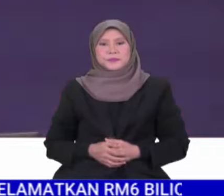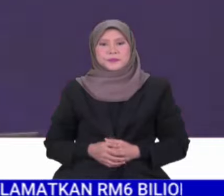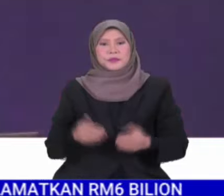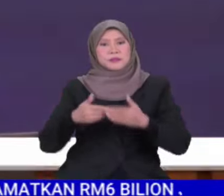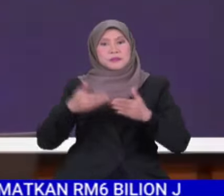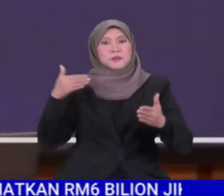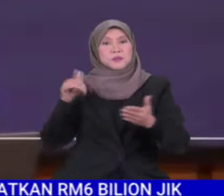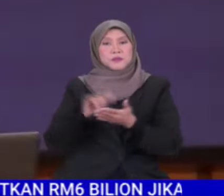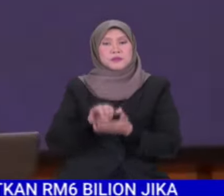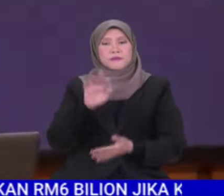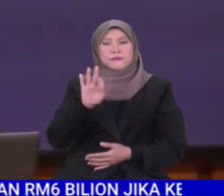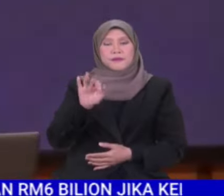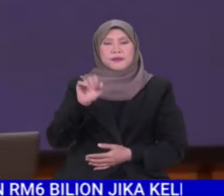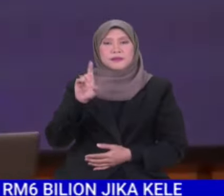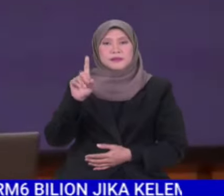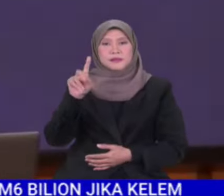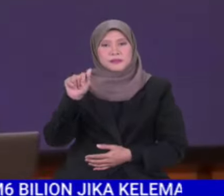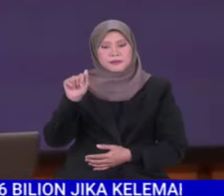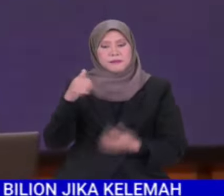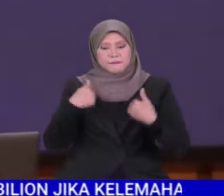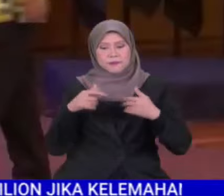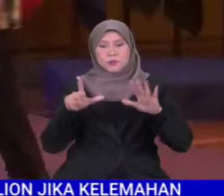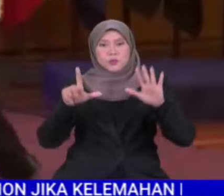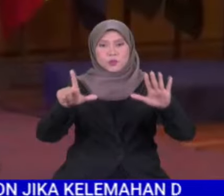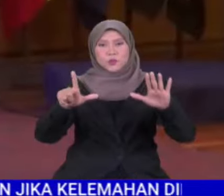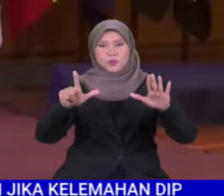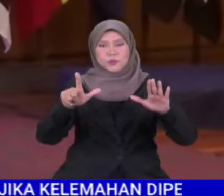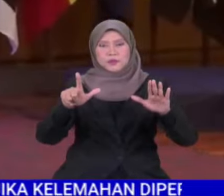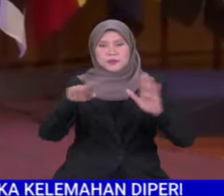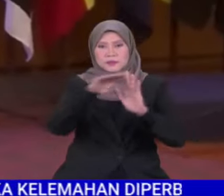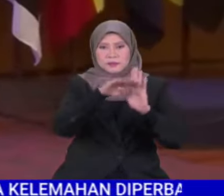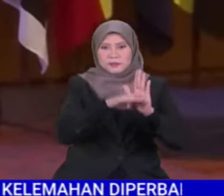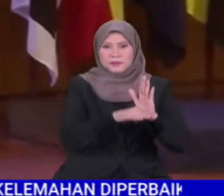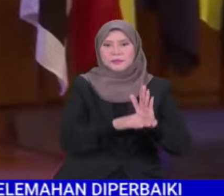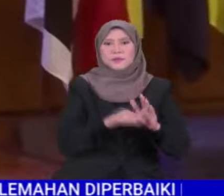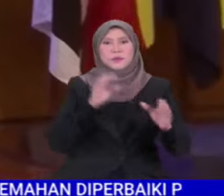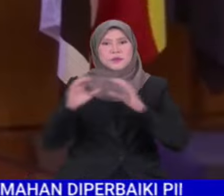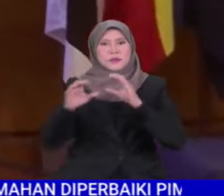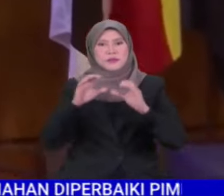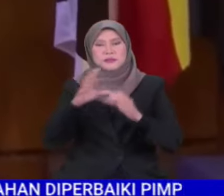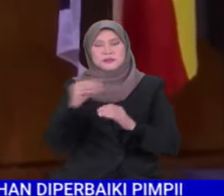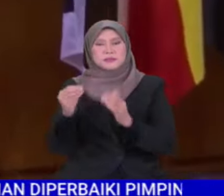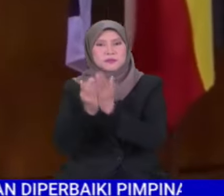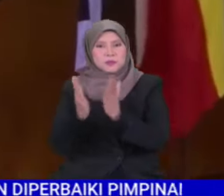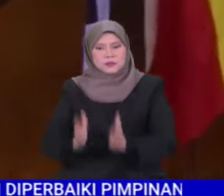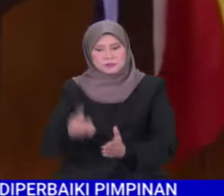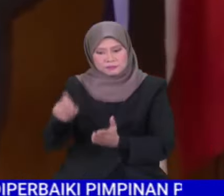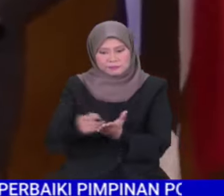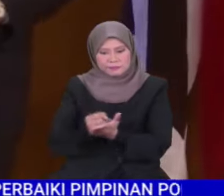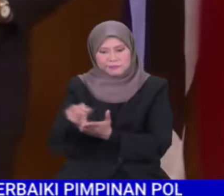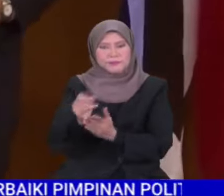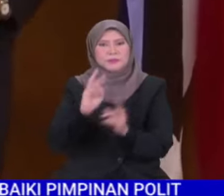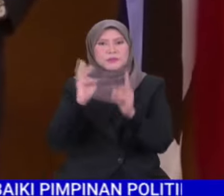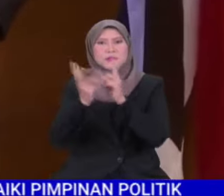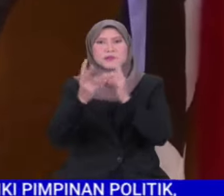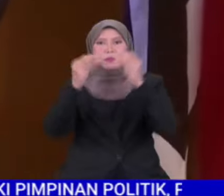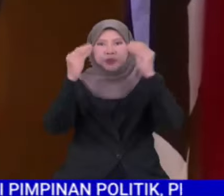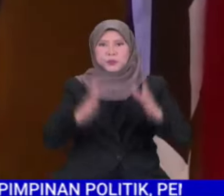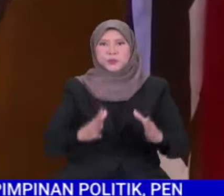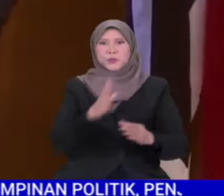Sebelum ini, Fadlina menggariskan tujuh teras KPM antaranya komunikasi kementerian dan sekolah yang lebih telus, kebajikan guru